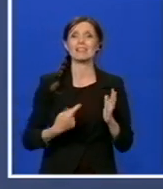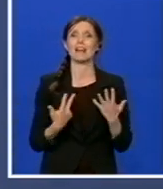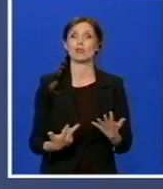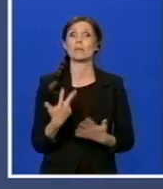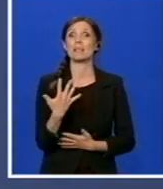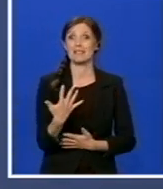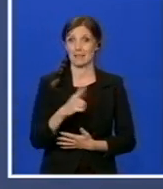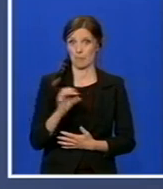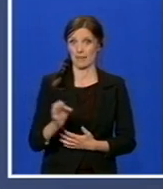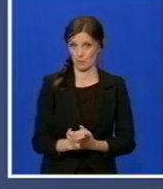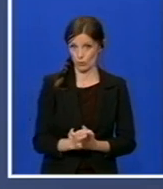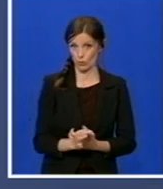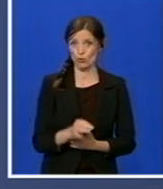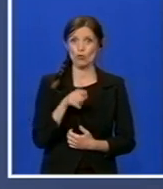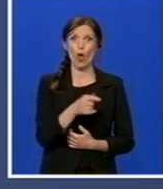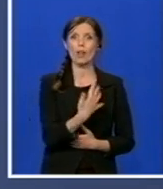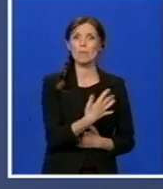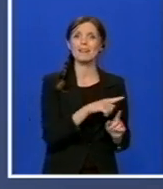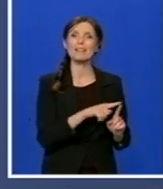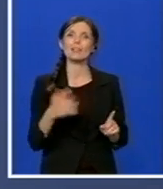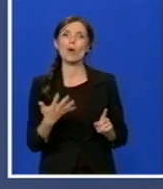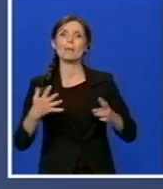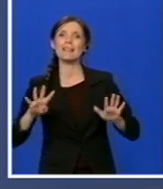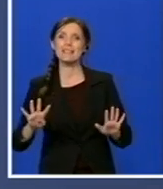19,85%, od 50 do 59 godina